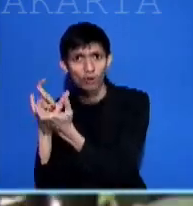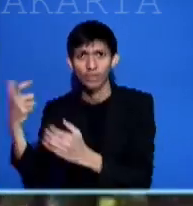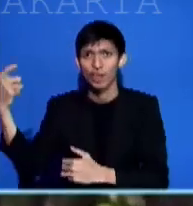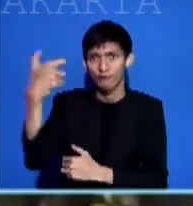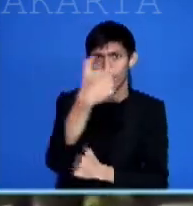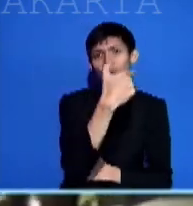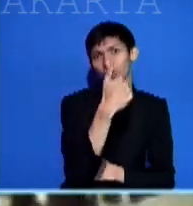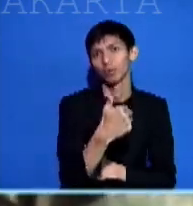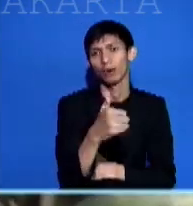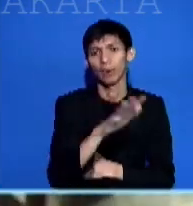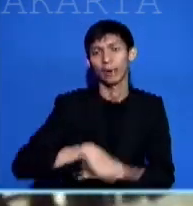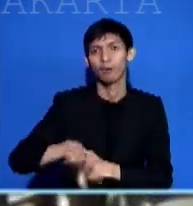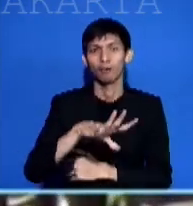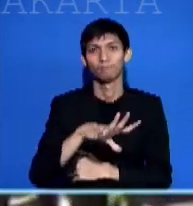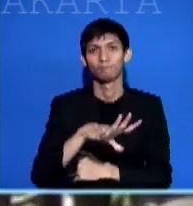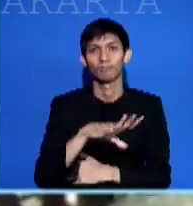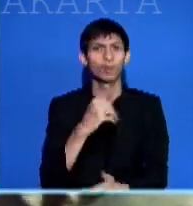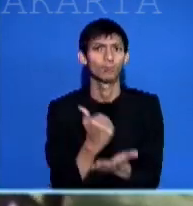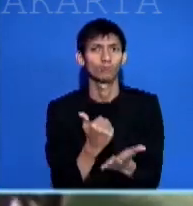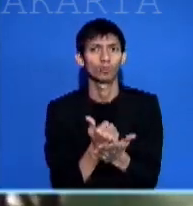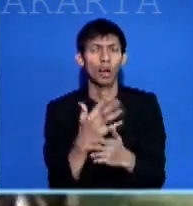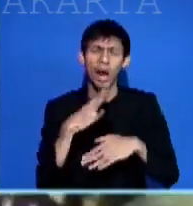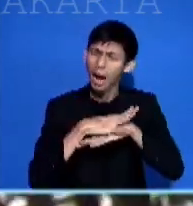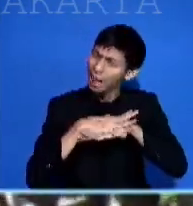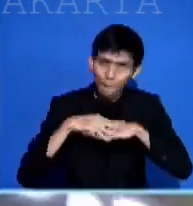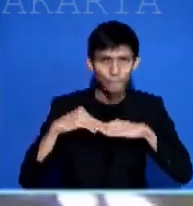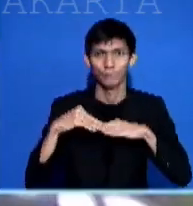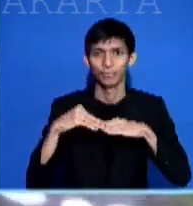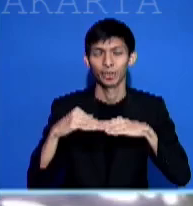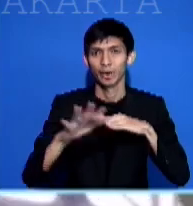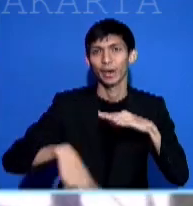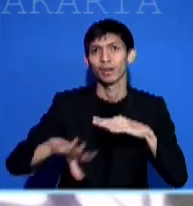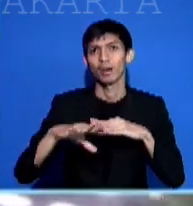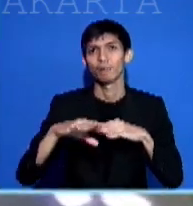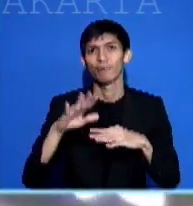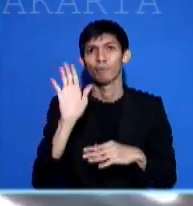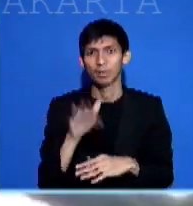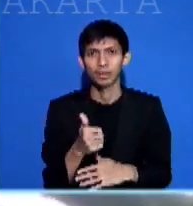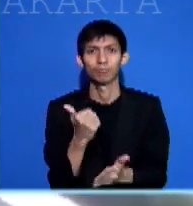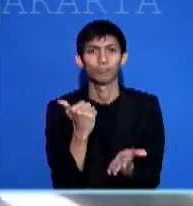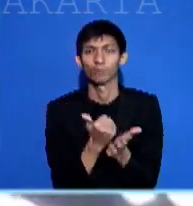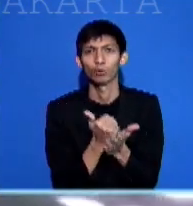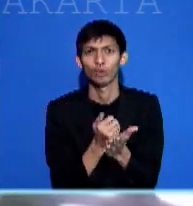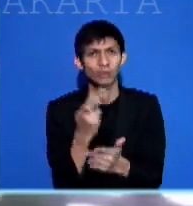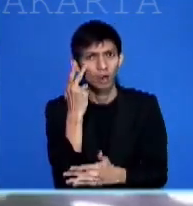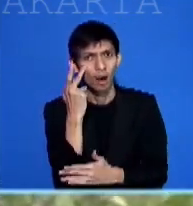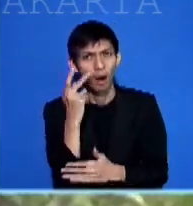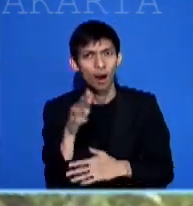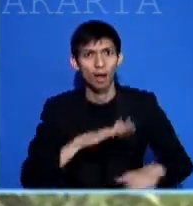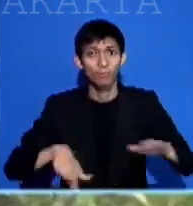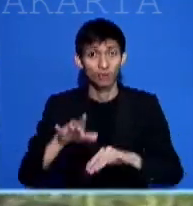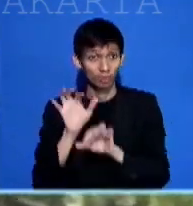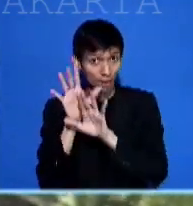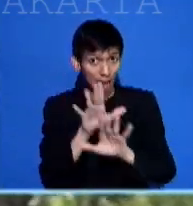ingkang wonten in Baros pancen tasih alami jalaran pancen kajiestantunipun Sinten Kwon dipun awisiak pekskok